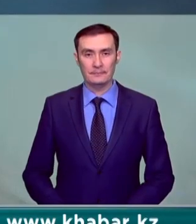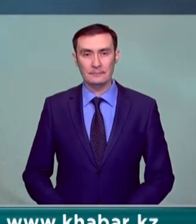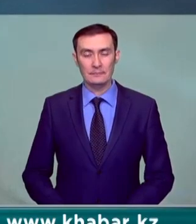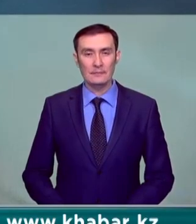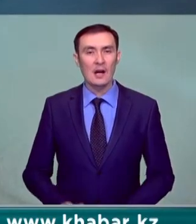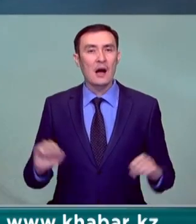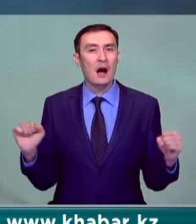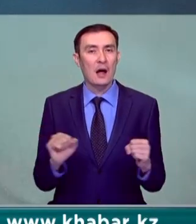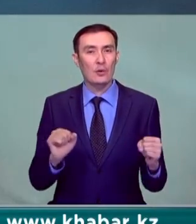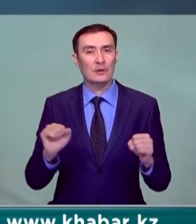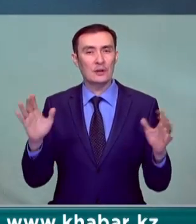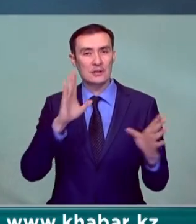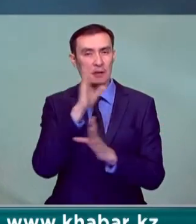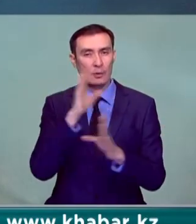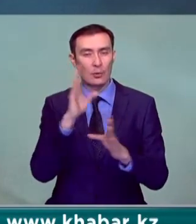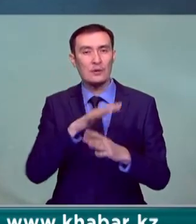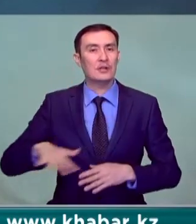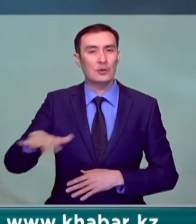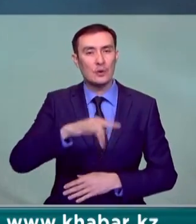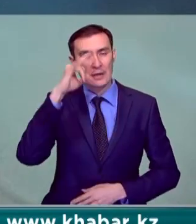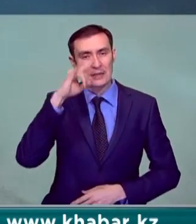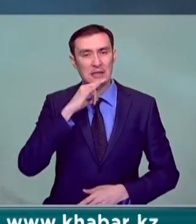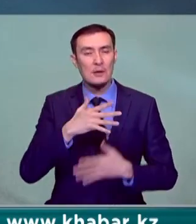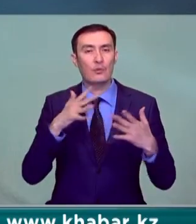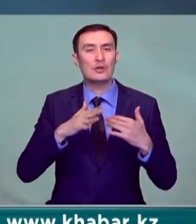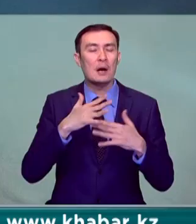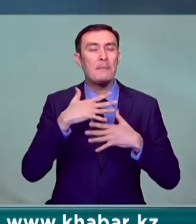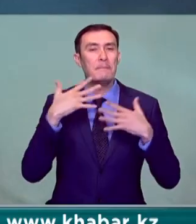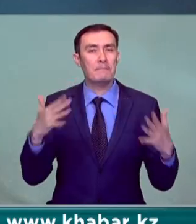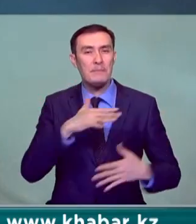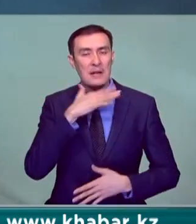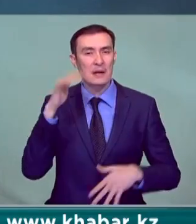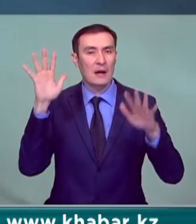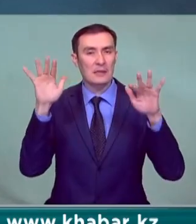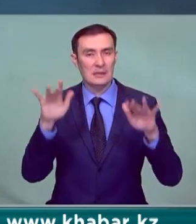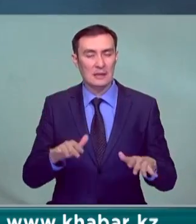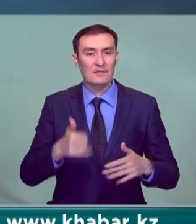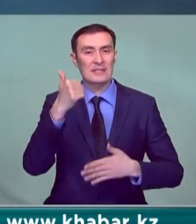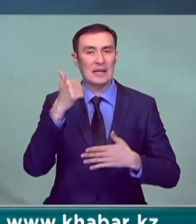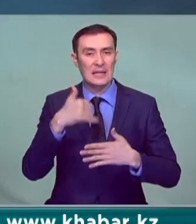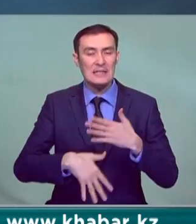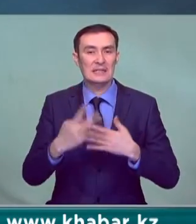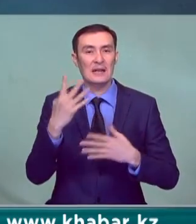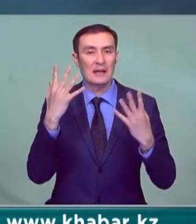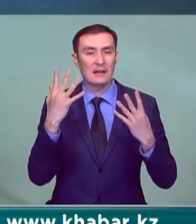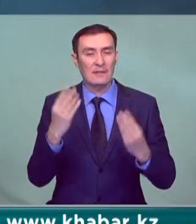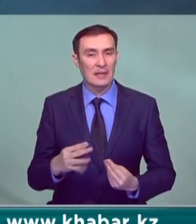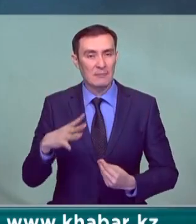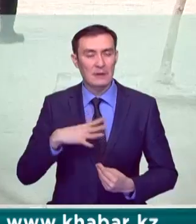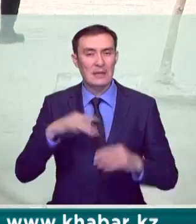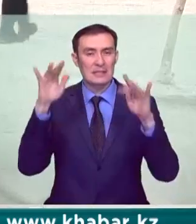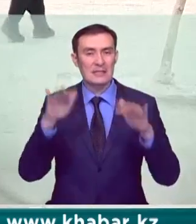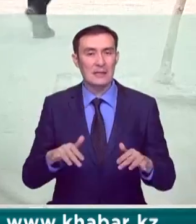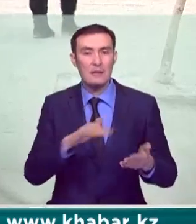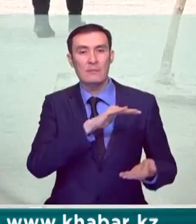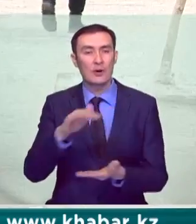Атлантический циклон накрыл всю территорию страны. На большей части обильные осадки. В столице за два дня снега